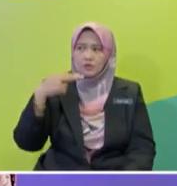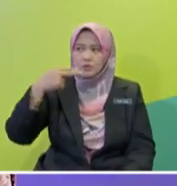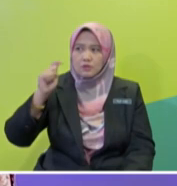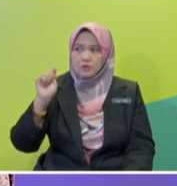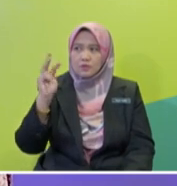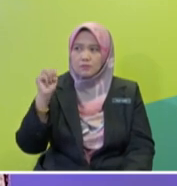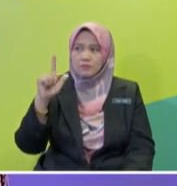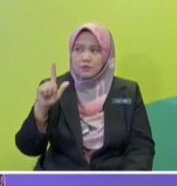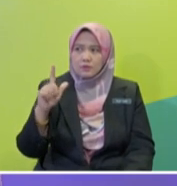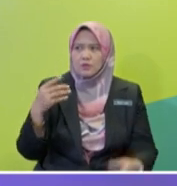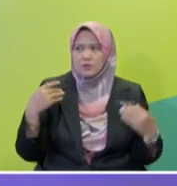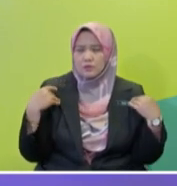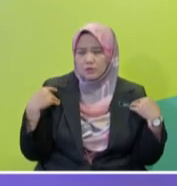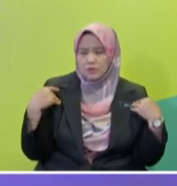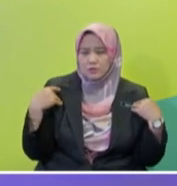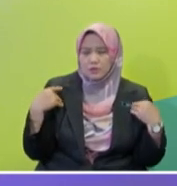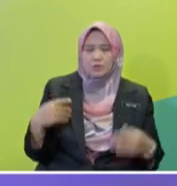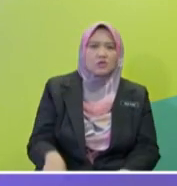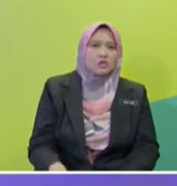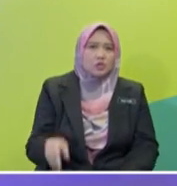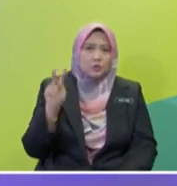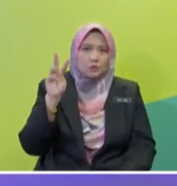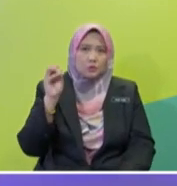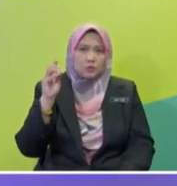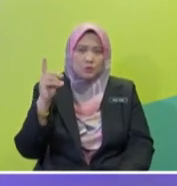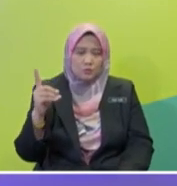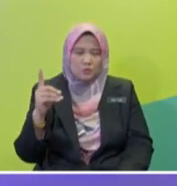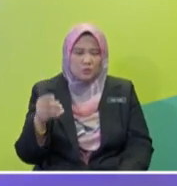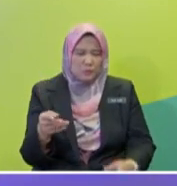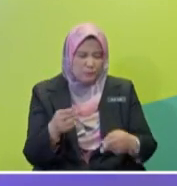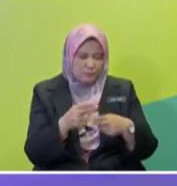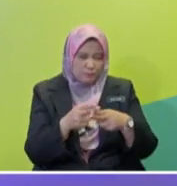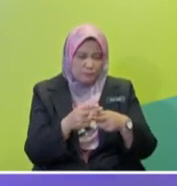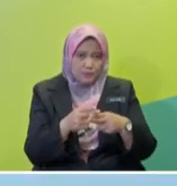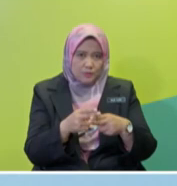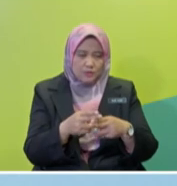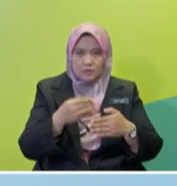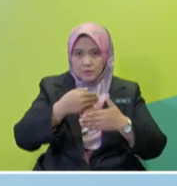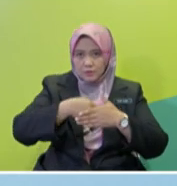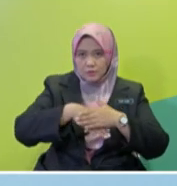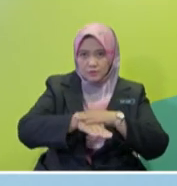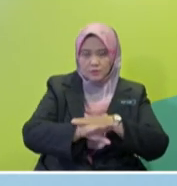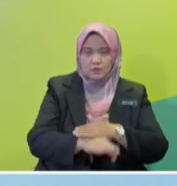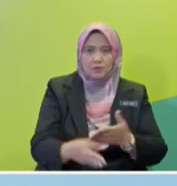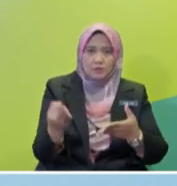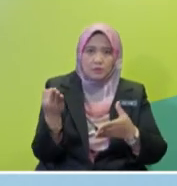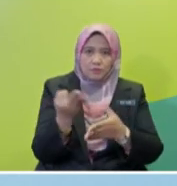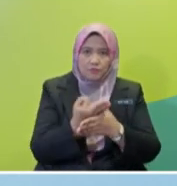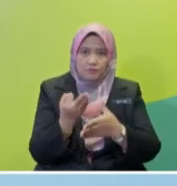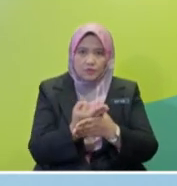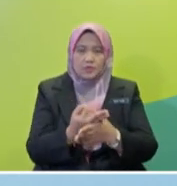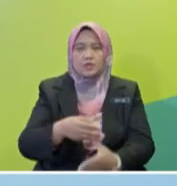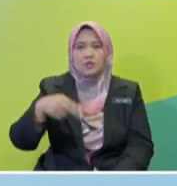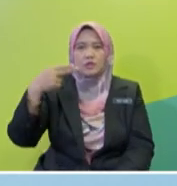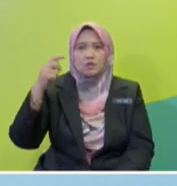yang pendek yang mudah ditarik dalam komited dan disimpan sebagai file jadi file ini